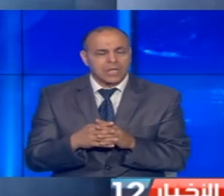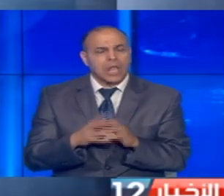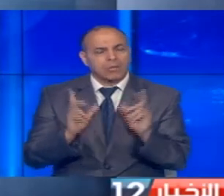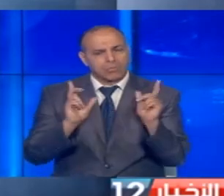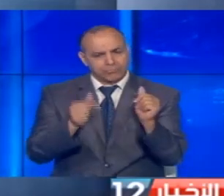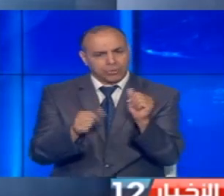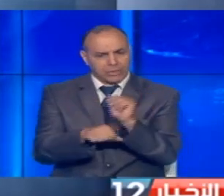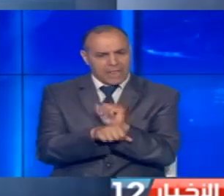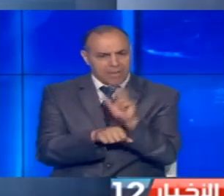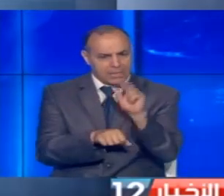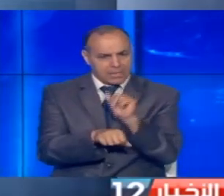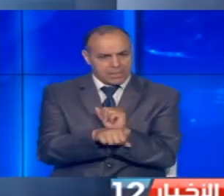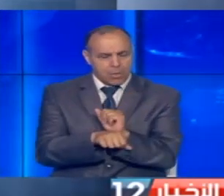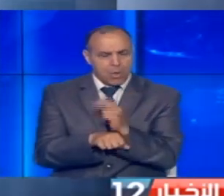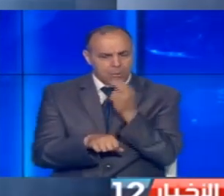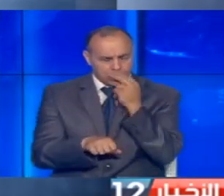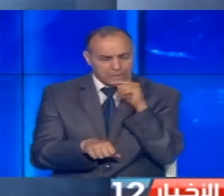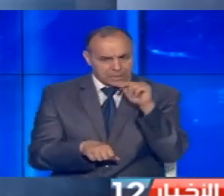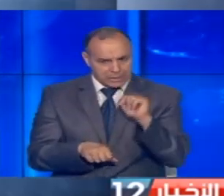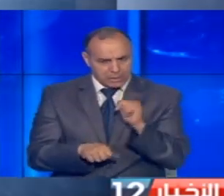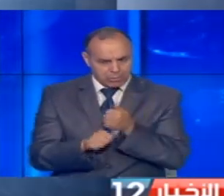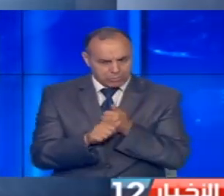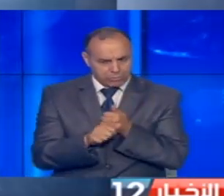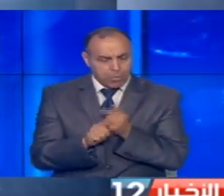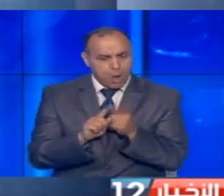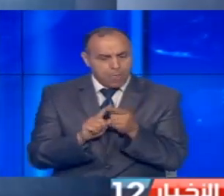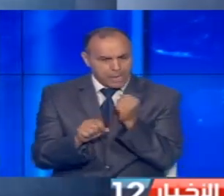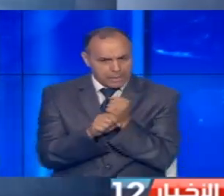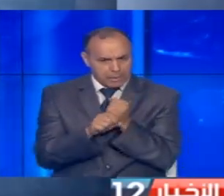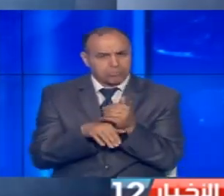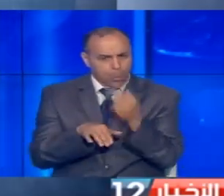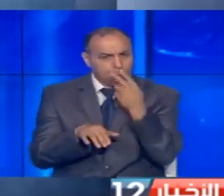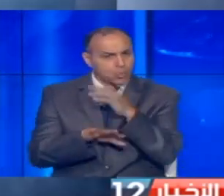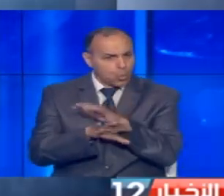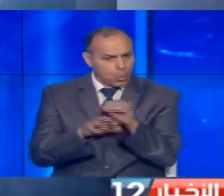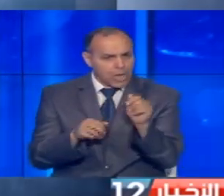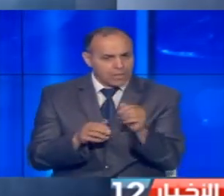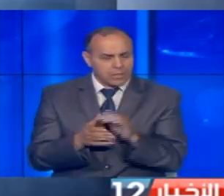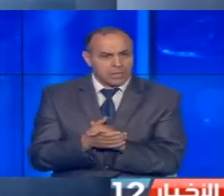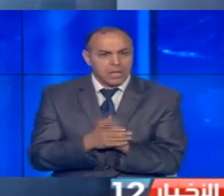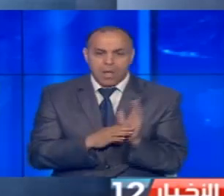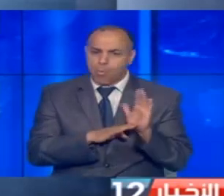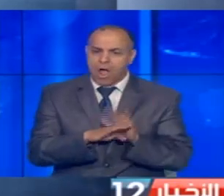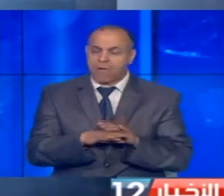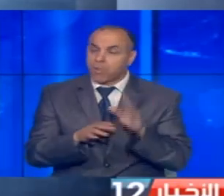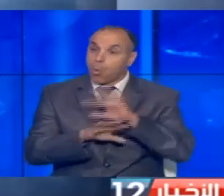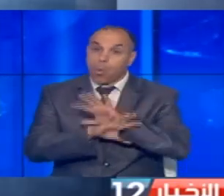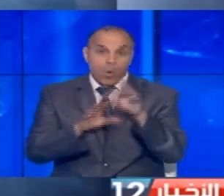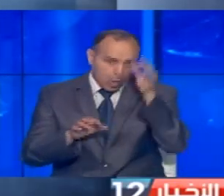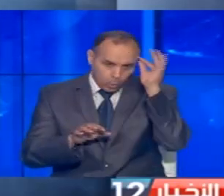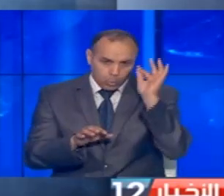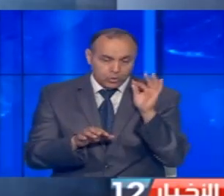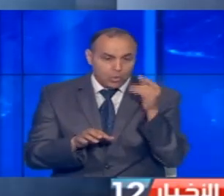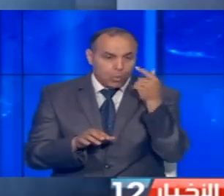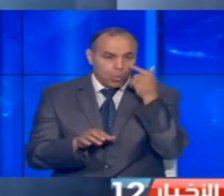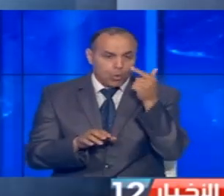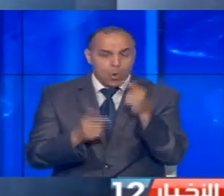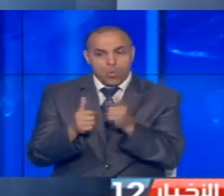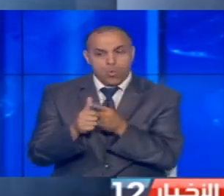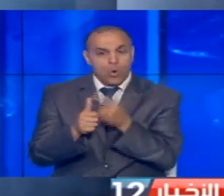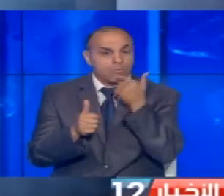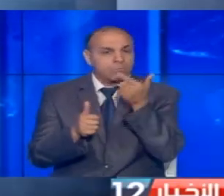بهم، والمؤسسة الأمنية زاد هذه من المهام اللي قايمة بها اللي هي معناها المحافظة على الأمن العام، كما زاد شفت أنا في المقدمة